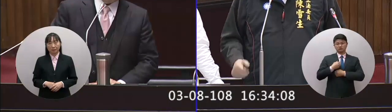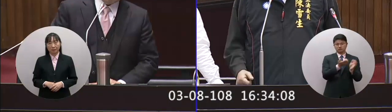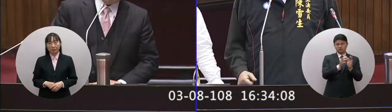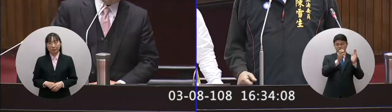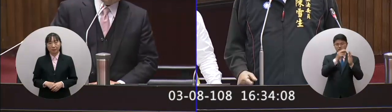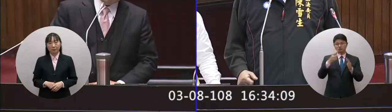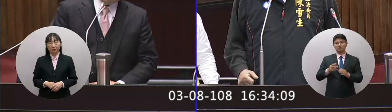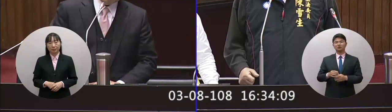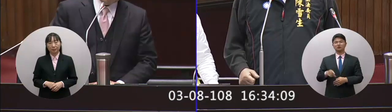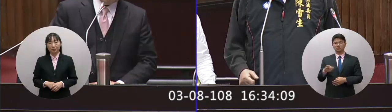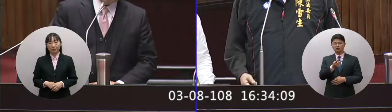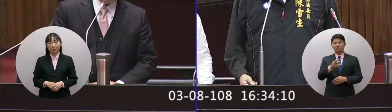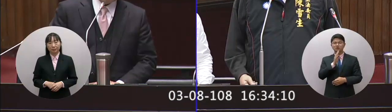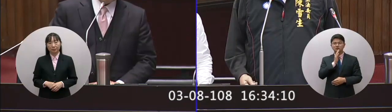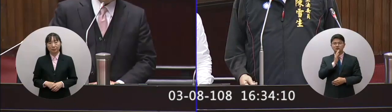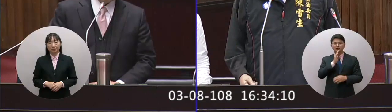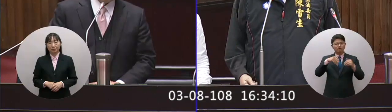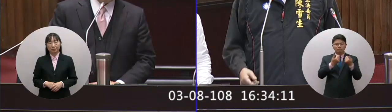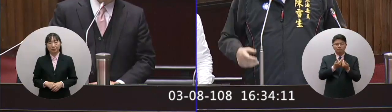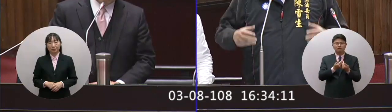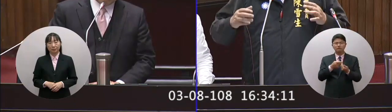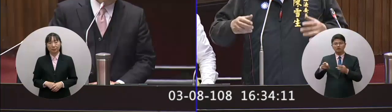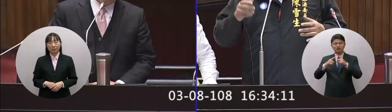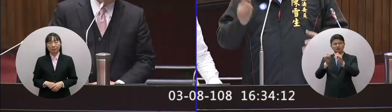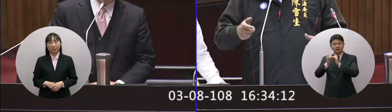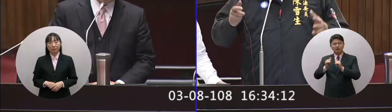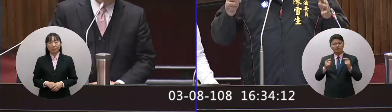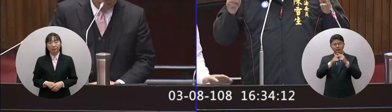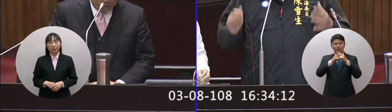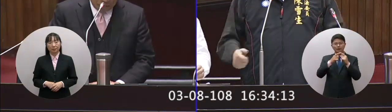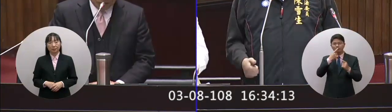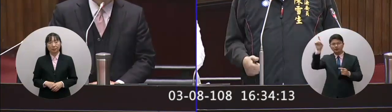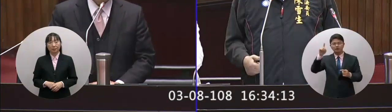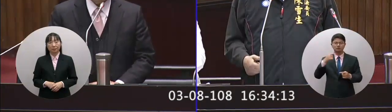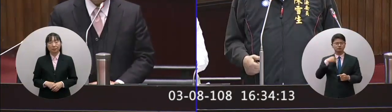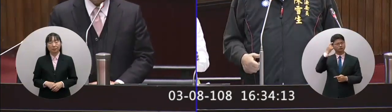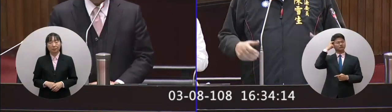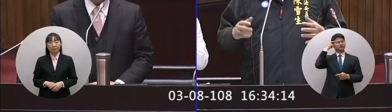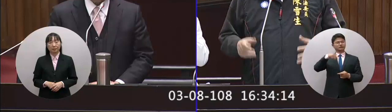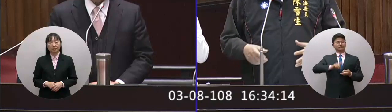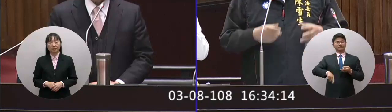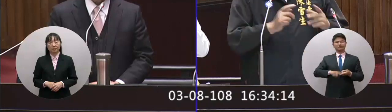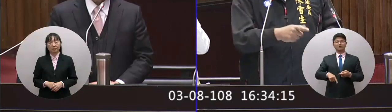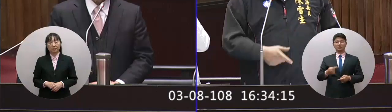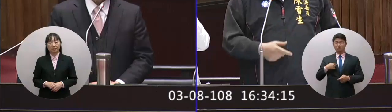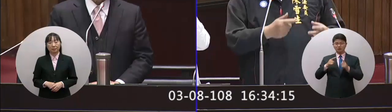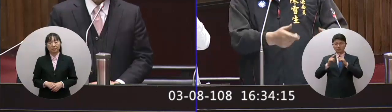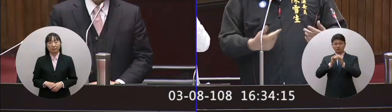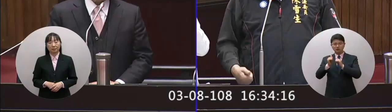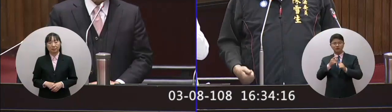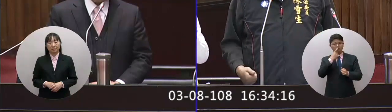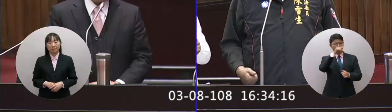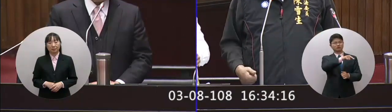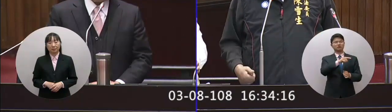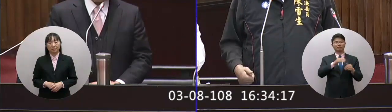于争讼，怎么你还去告老百姓呢？没道理，应该这是乞丐赶庙公啊，应该是我们老百姓告你啊，怎么